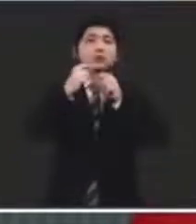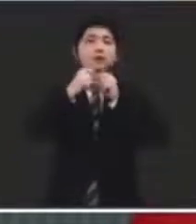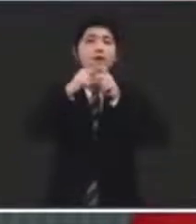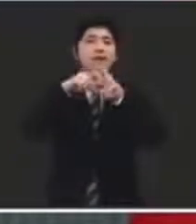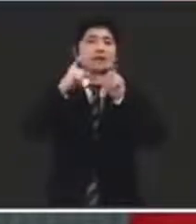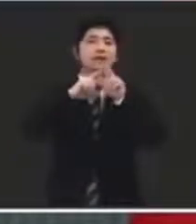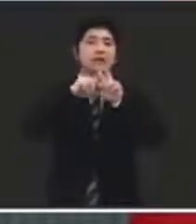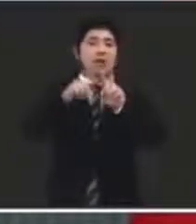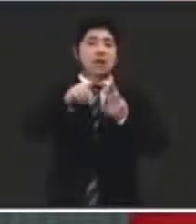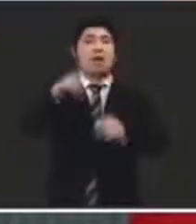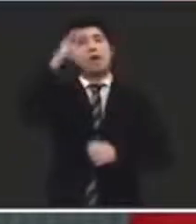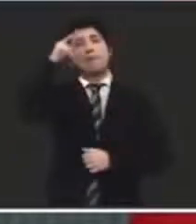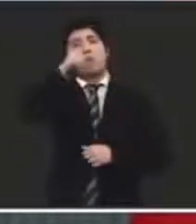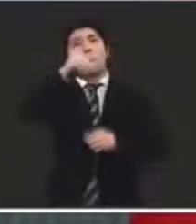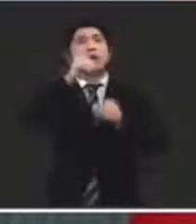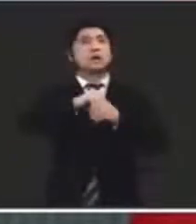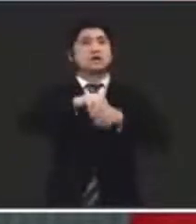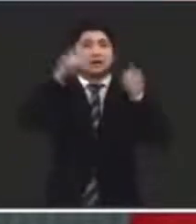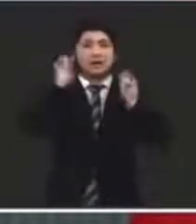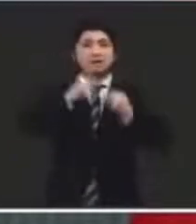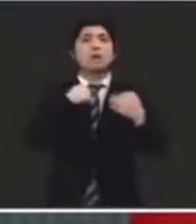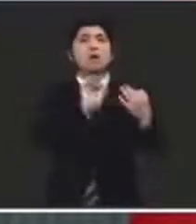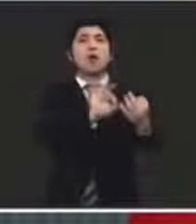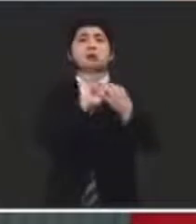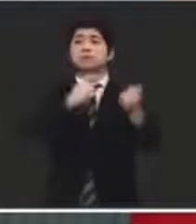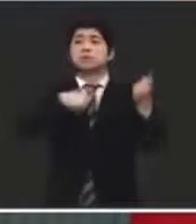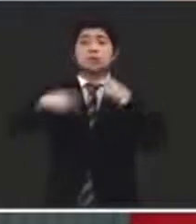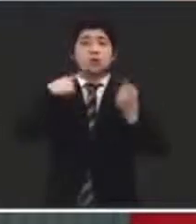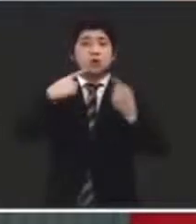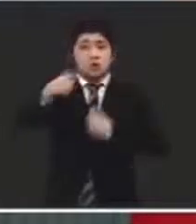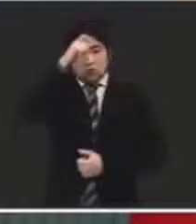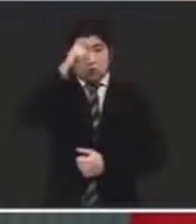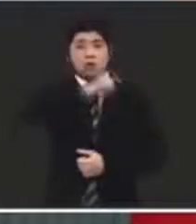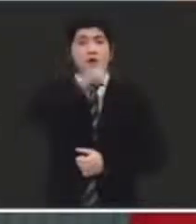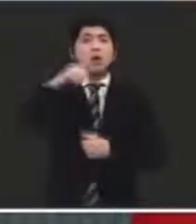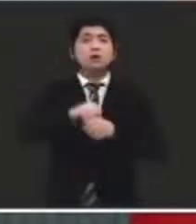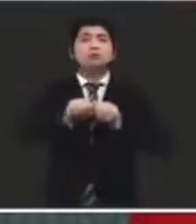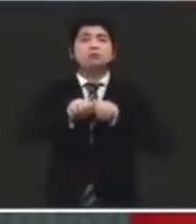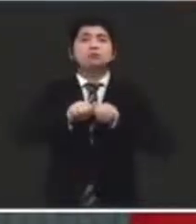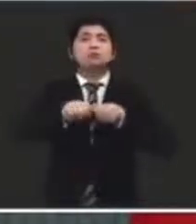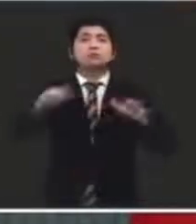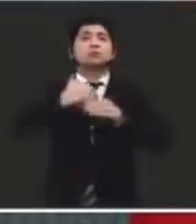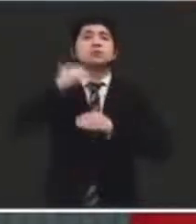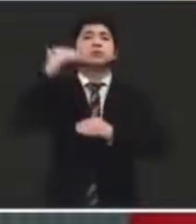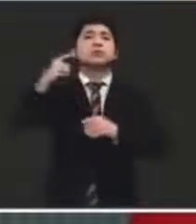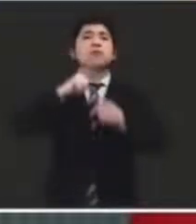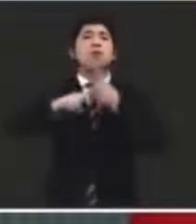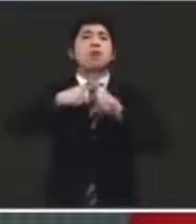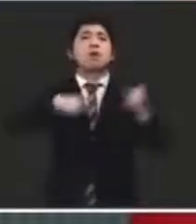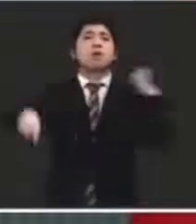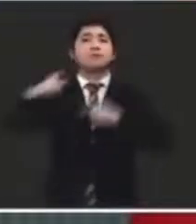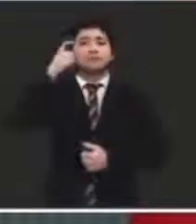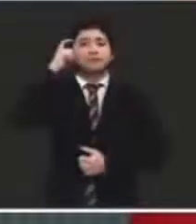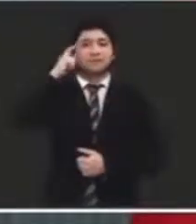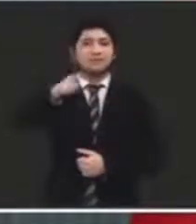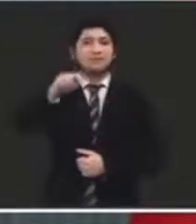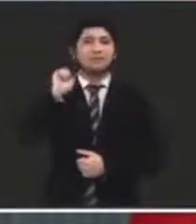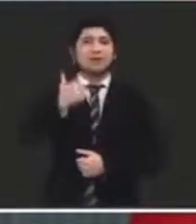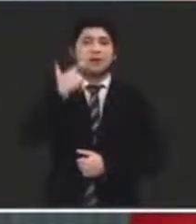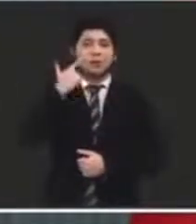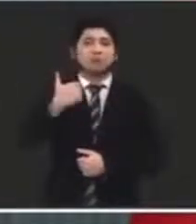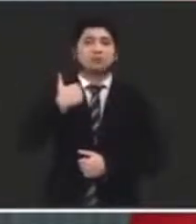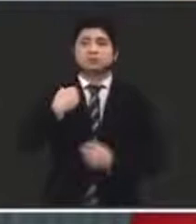ve Amerika'da yaptığımız temaslarda Türkiye'nin genişleyen dış politika vizyonunu ortaya